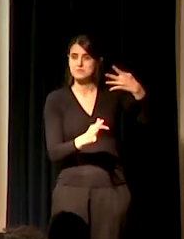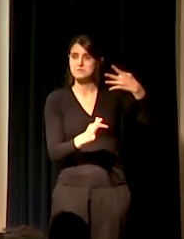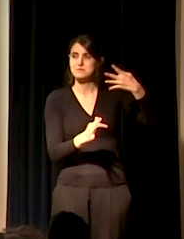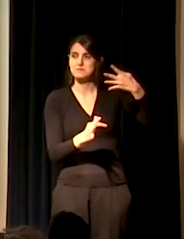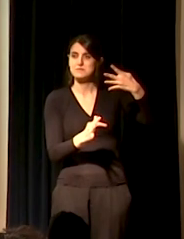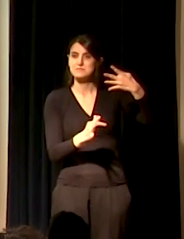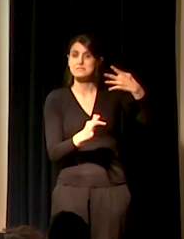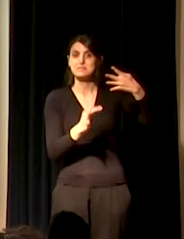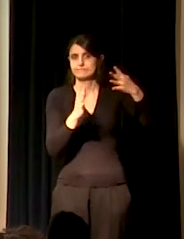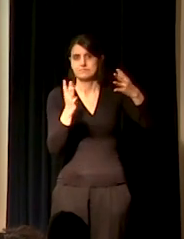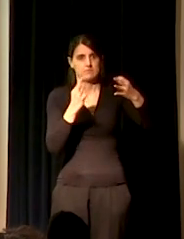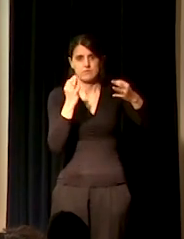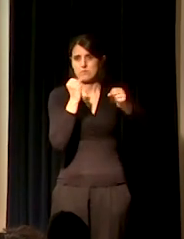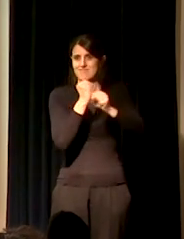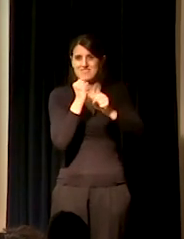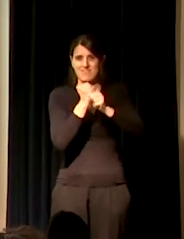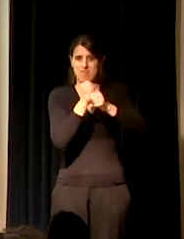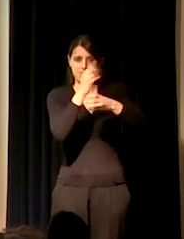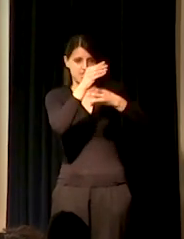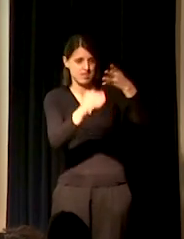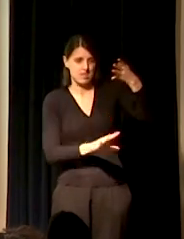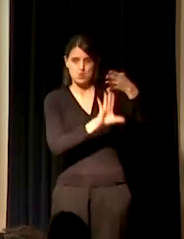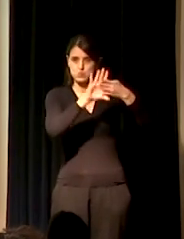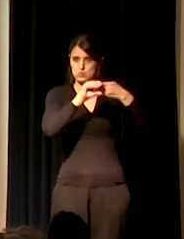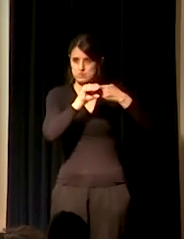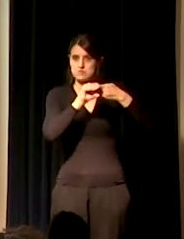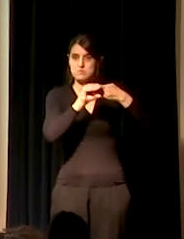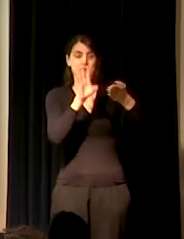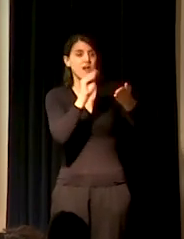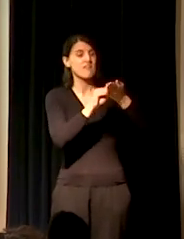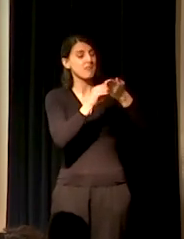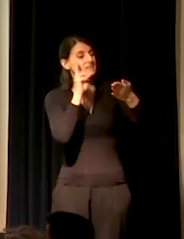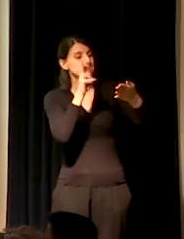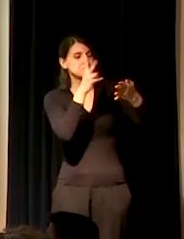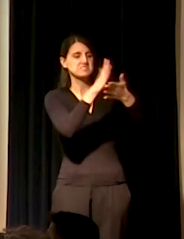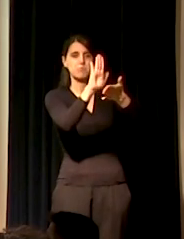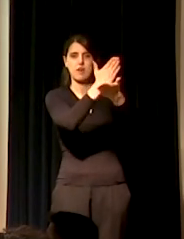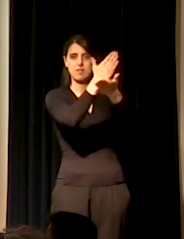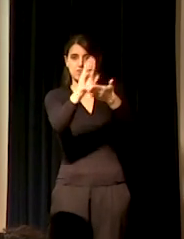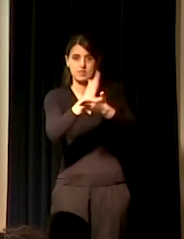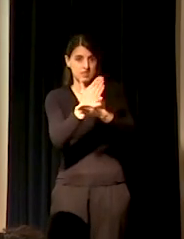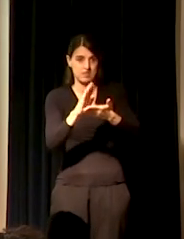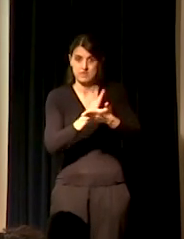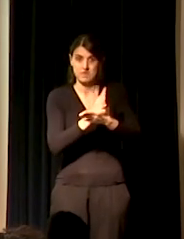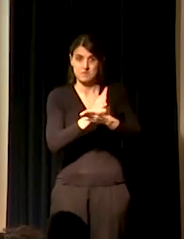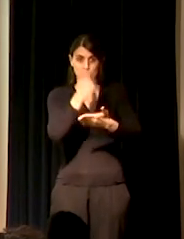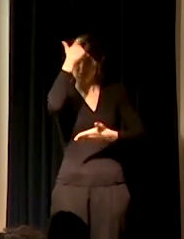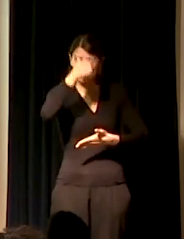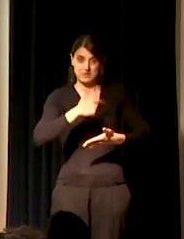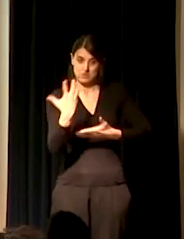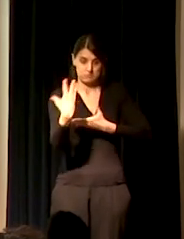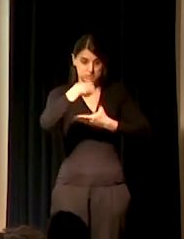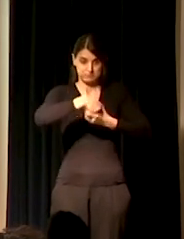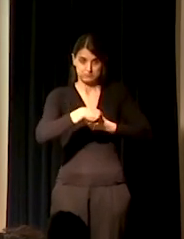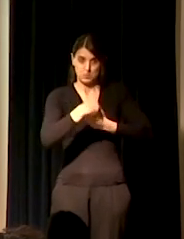s'han de treballar conjuntament, perquè potser les veiem a vegades com molt separades i la persona al final